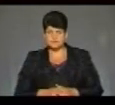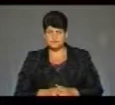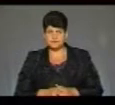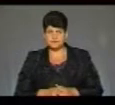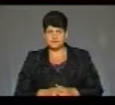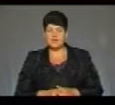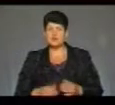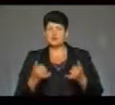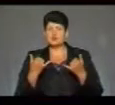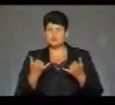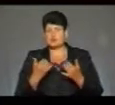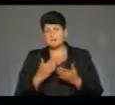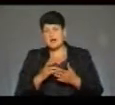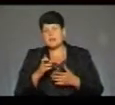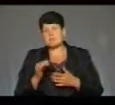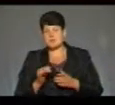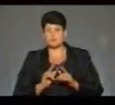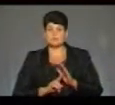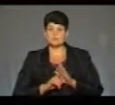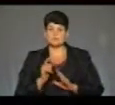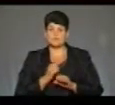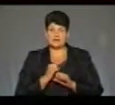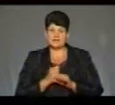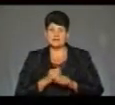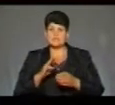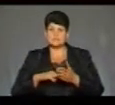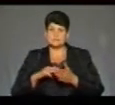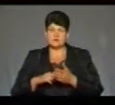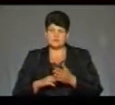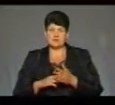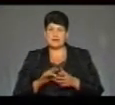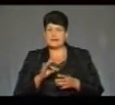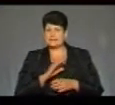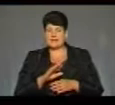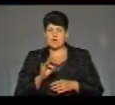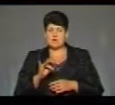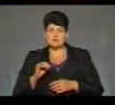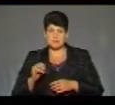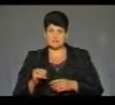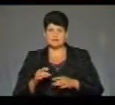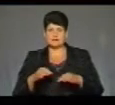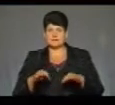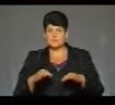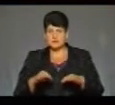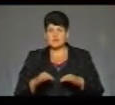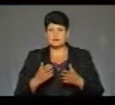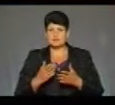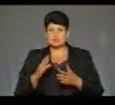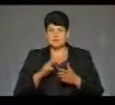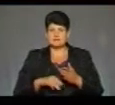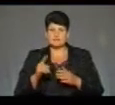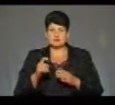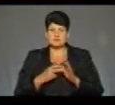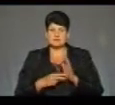Нагадаю, від сьогодні мали б вступити у дію санкції щодо власників нерозмитнених транспортних засобів. Штраф мав сягати 170